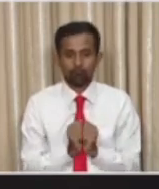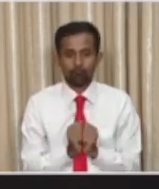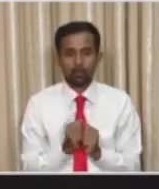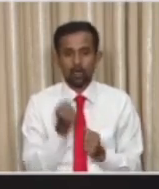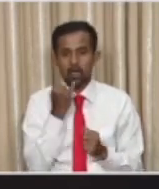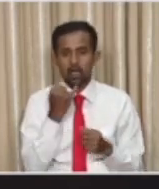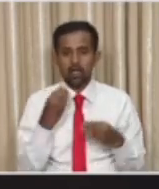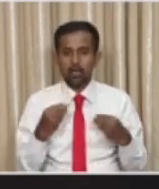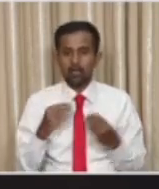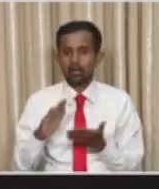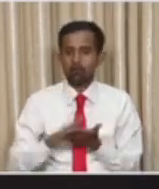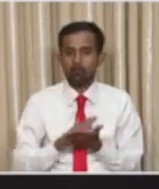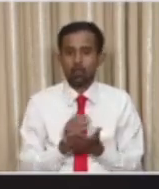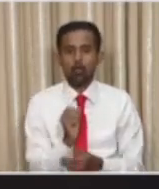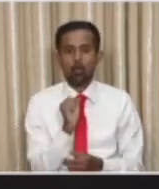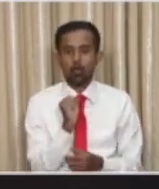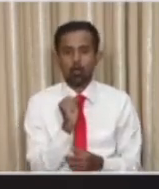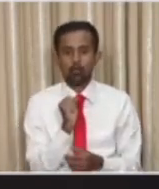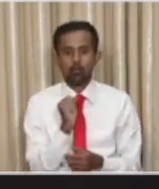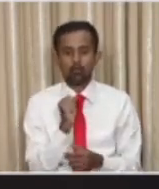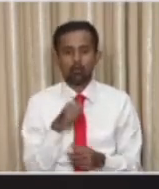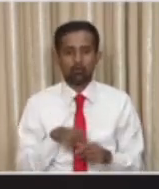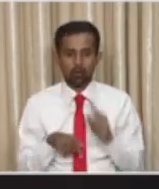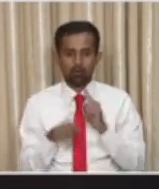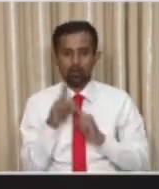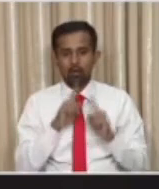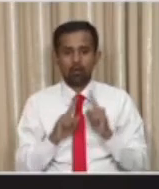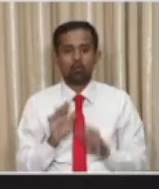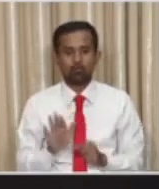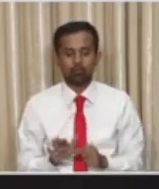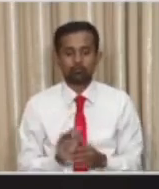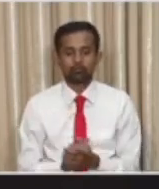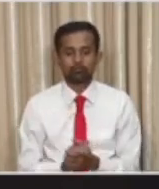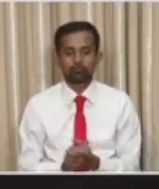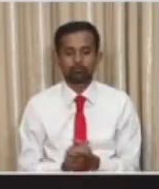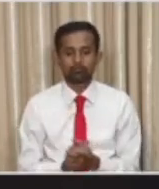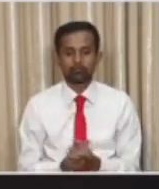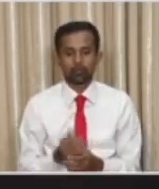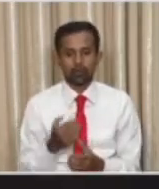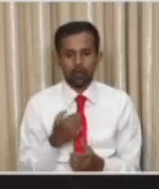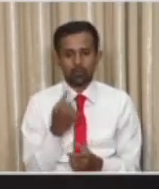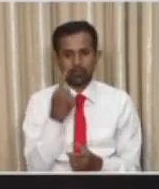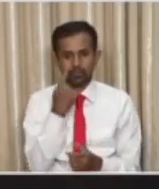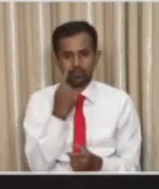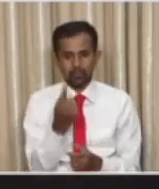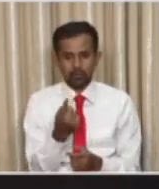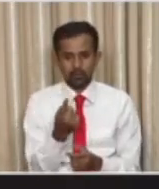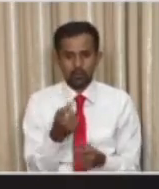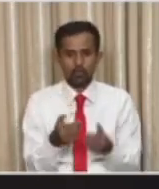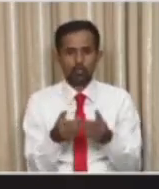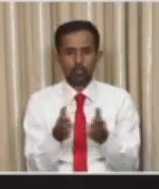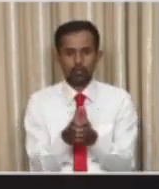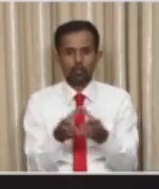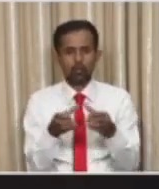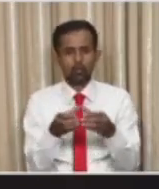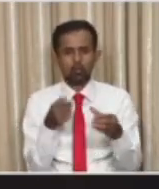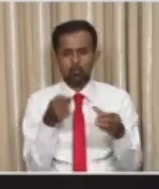පහසු වෙන්නේ කොයි ආකාරයෙන්ද පිළිබඳව අපි සාකච්ඡා කරන්නට අවශ්‍යයි. විශේෂයෙන්ම අපි දකිනවා ස්වාධීන